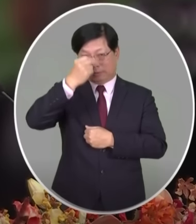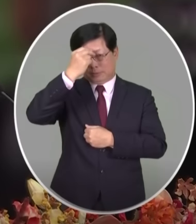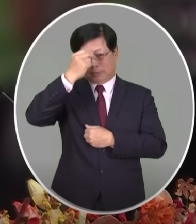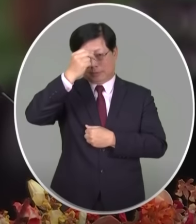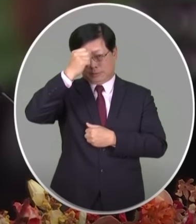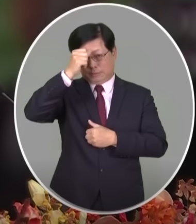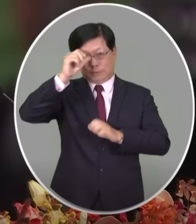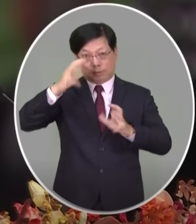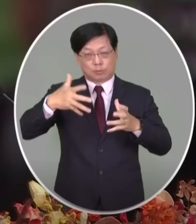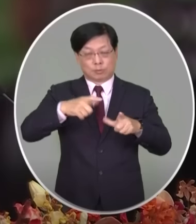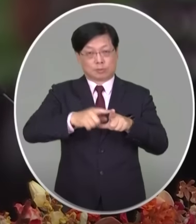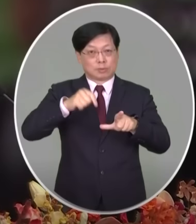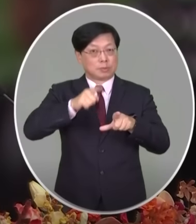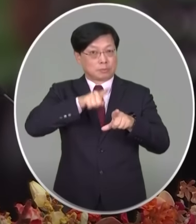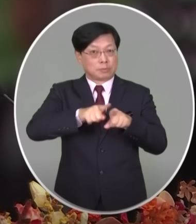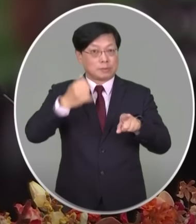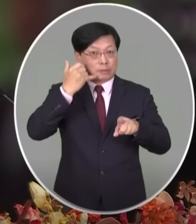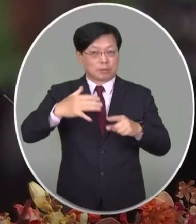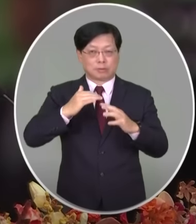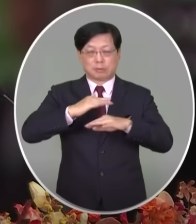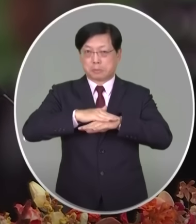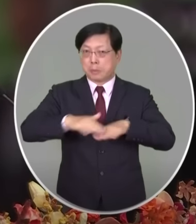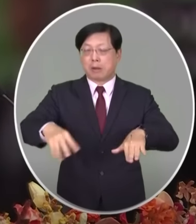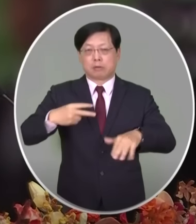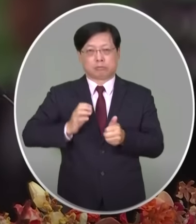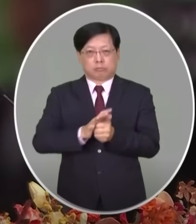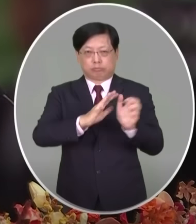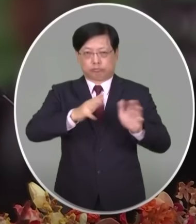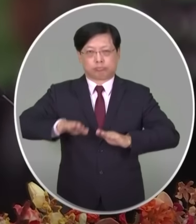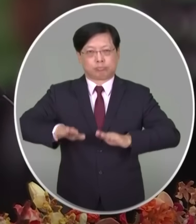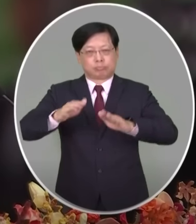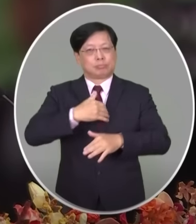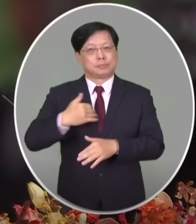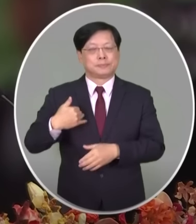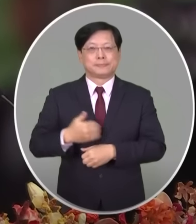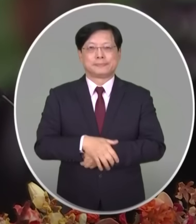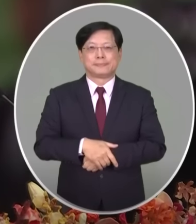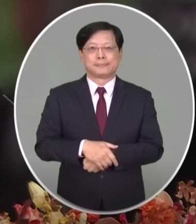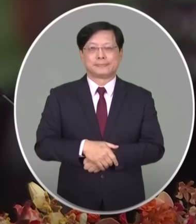平，促进世界的繁荣。